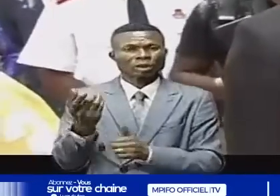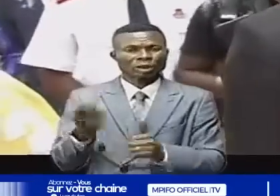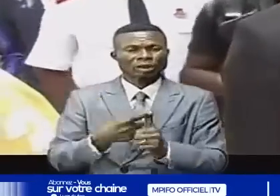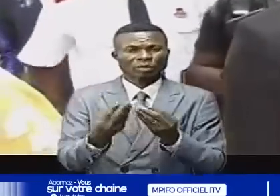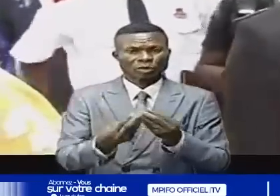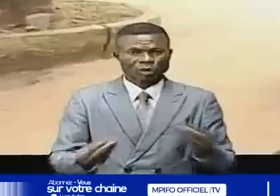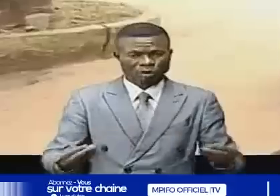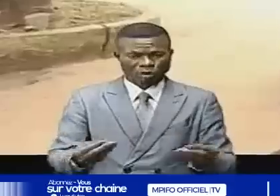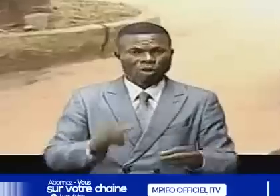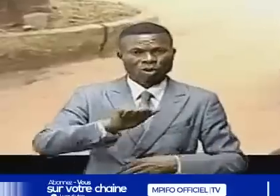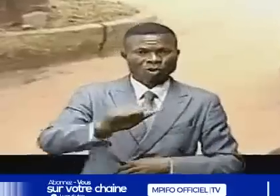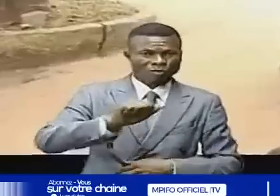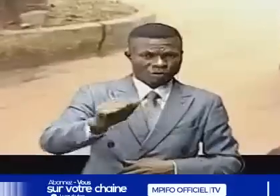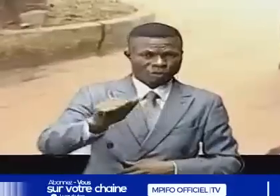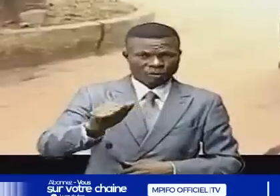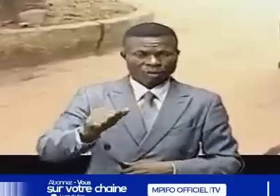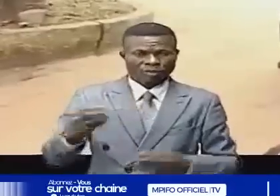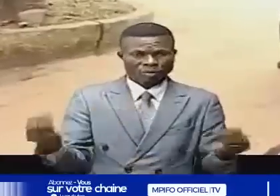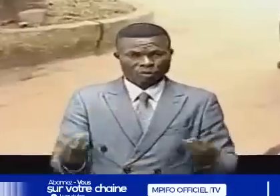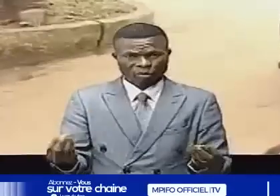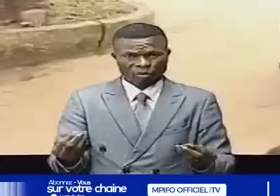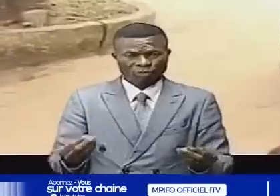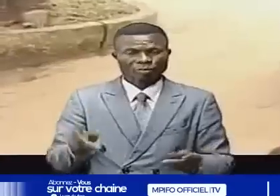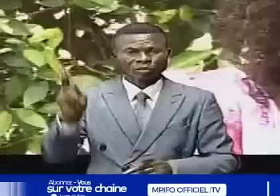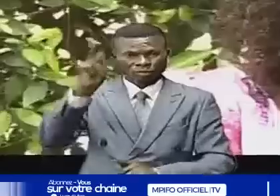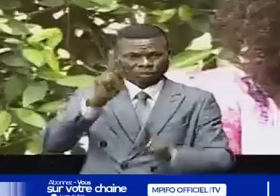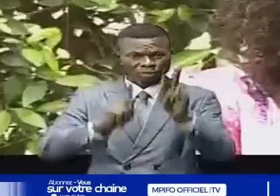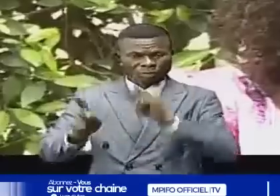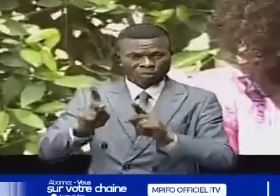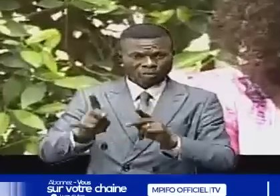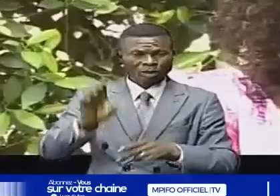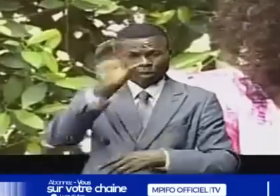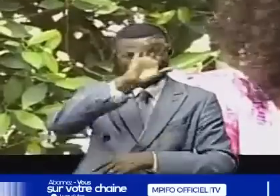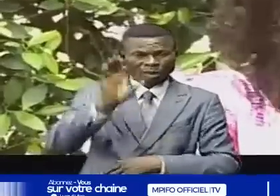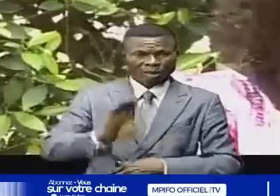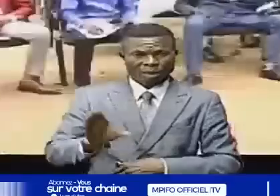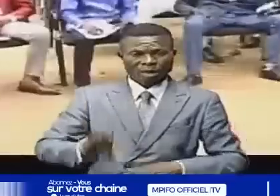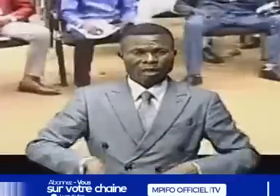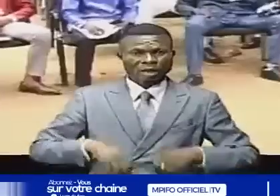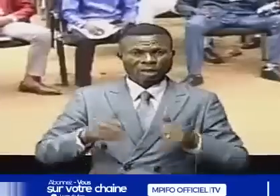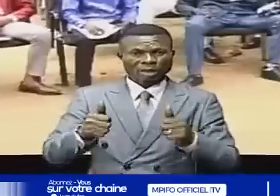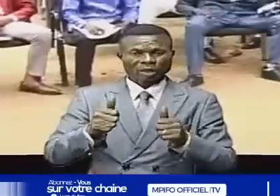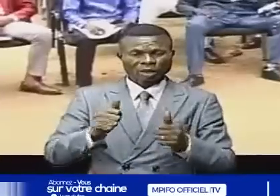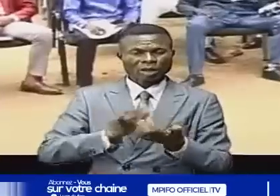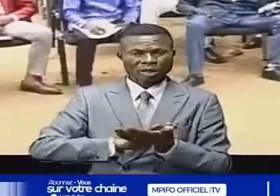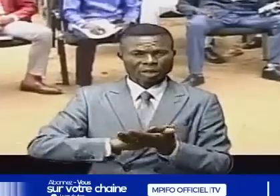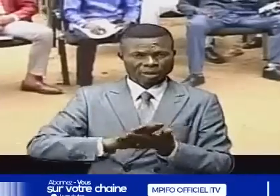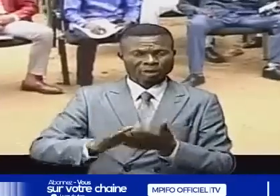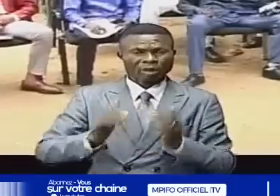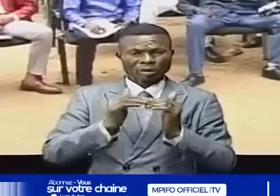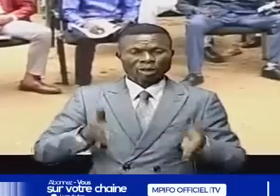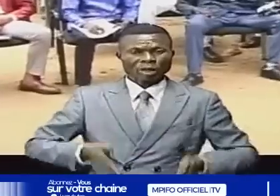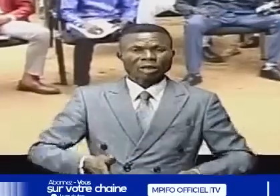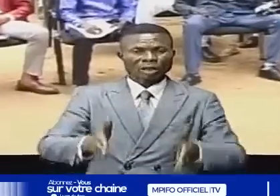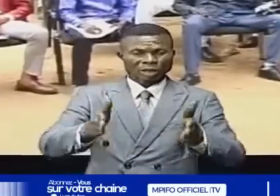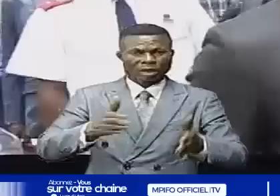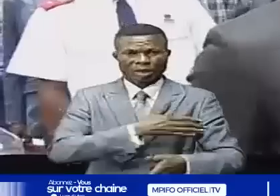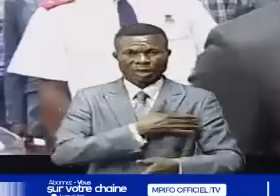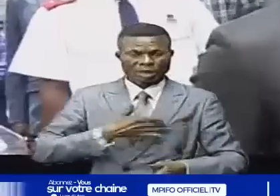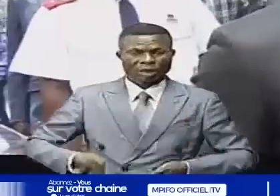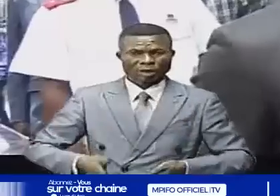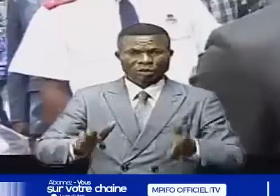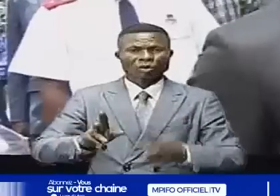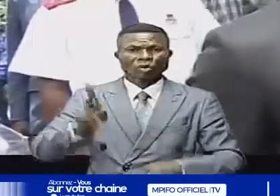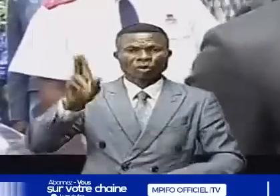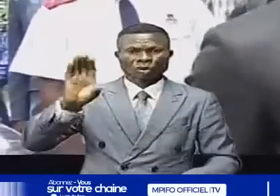solutions à la base, de telle sorte que la population de cette commune puisse vivre dans la quiétude. Cette route qu'on appelle route de la